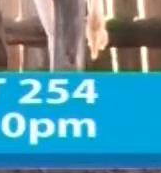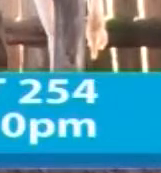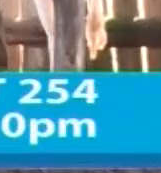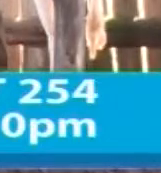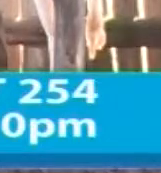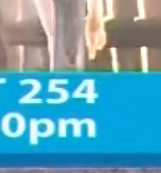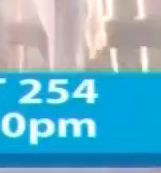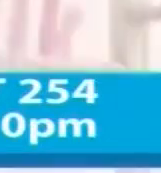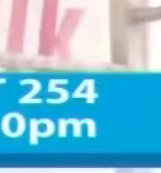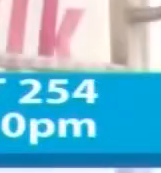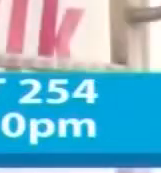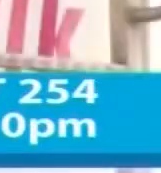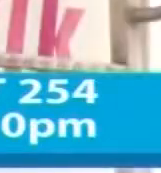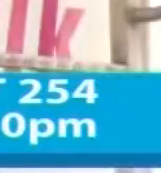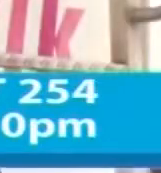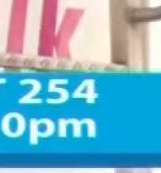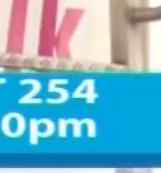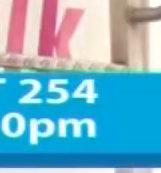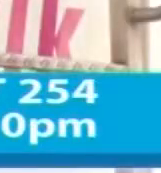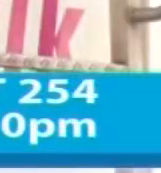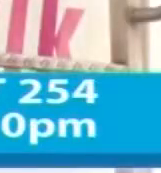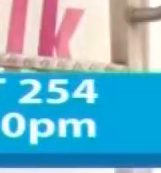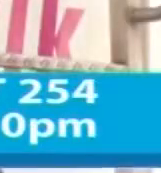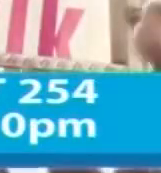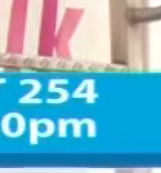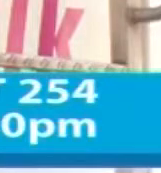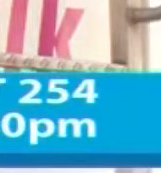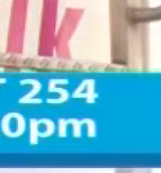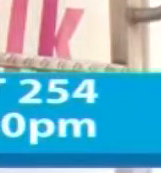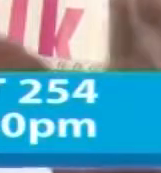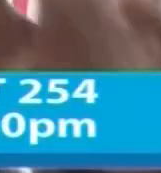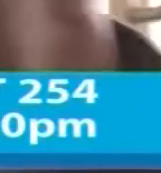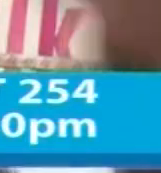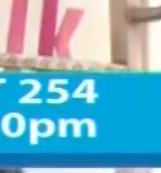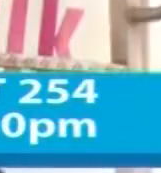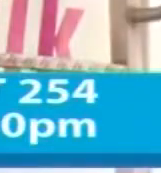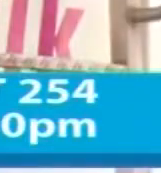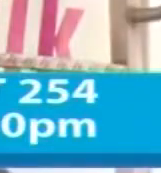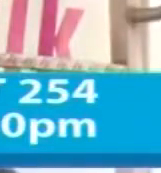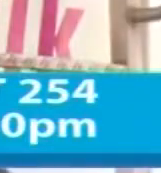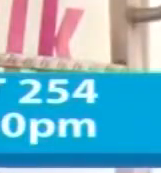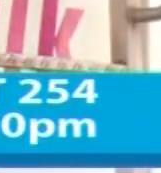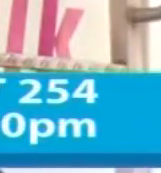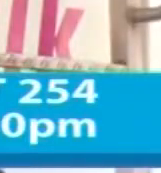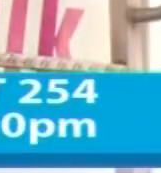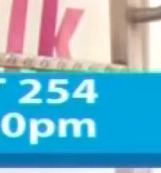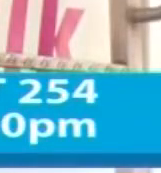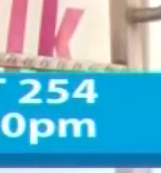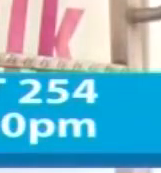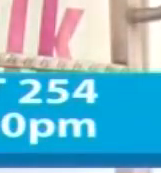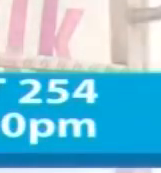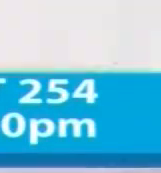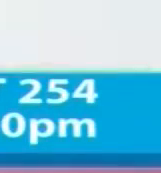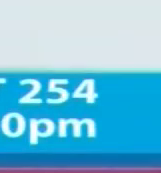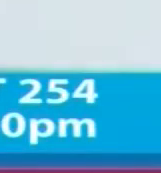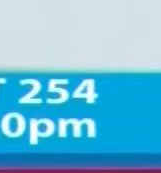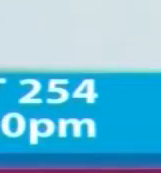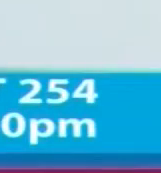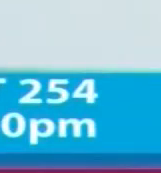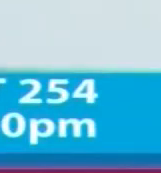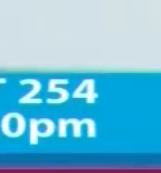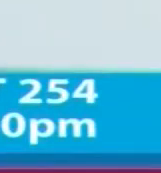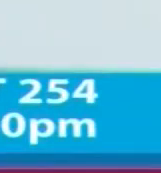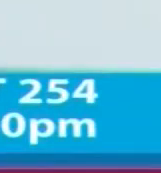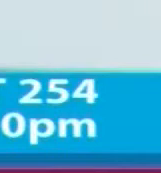Tukaona tumefika nyumbani. Tunafaidika na hii kiwanda sababu hakuna bahari nyingine tunapelekaga maziwa tangu zamani. Zamani